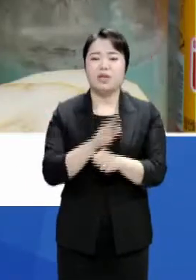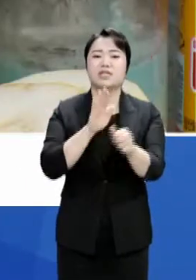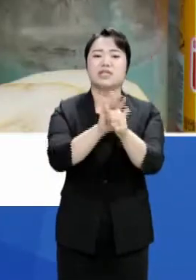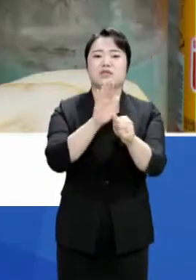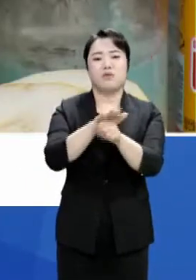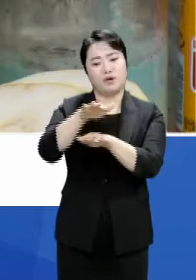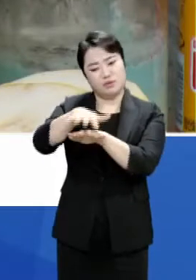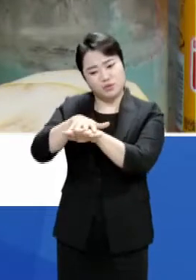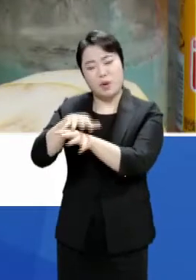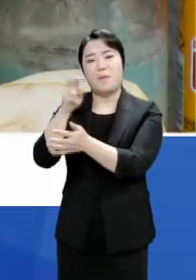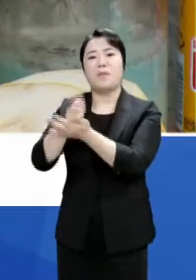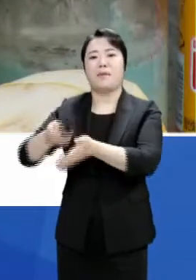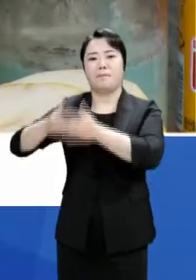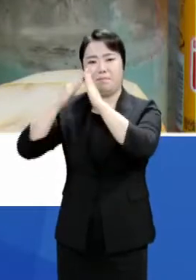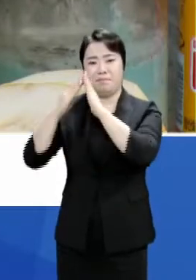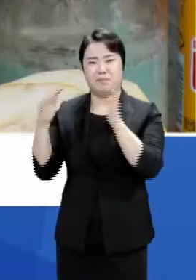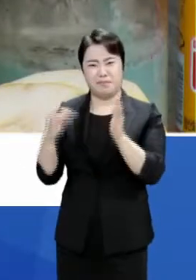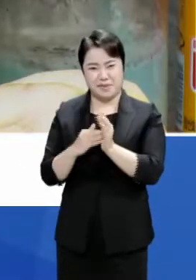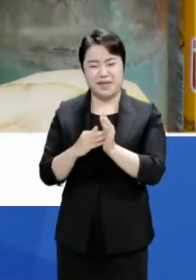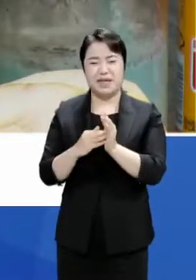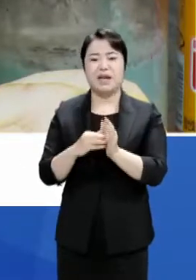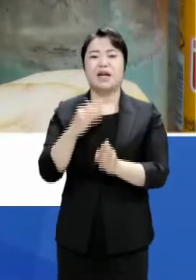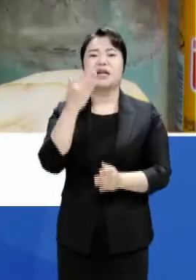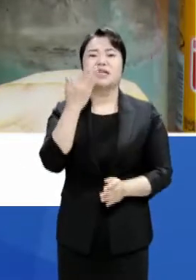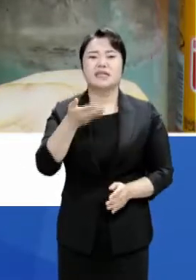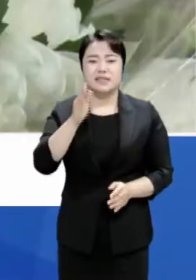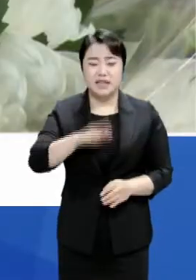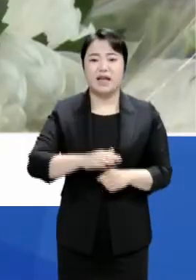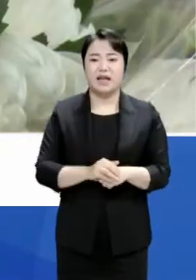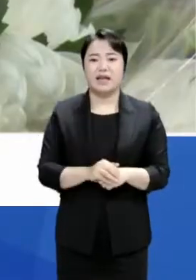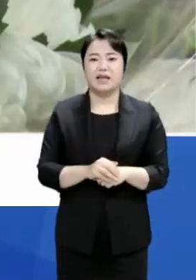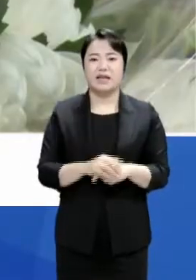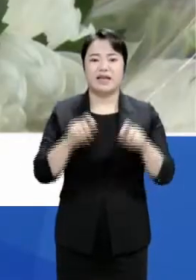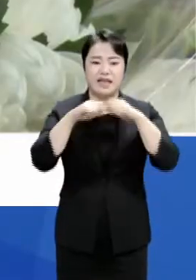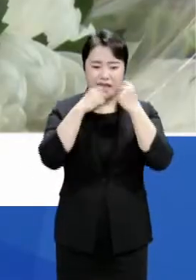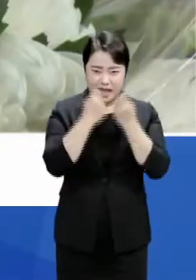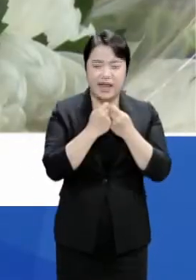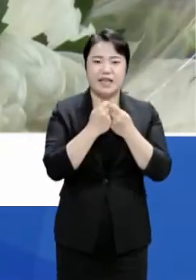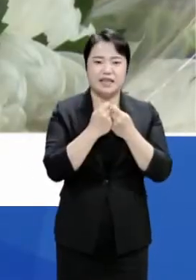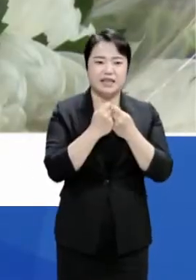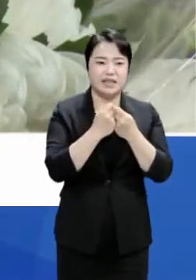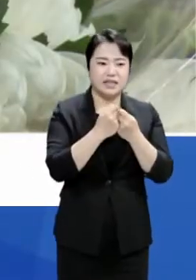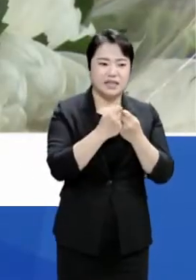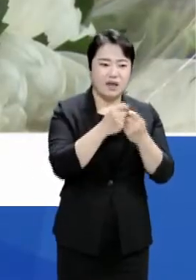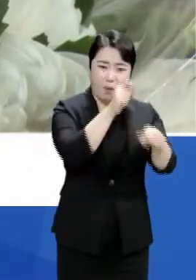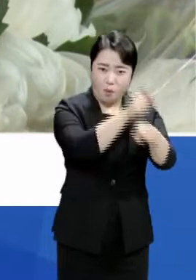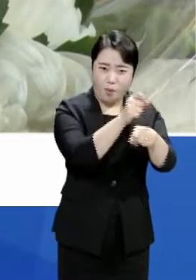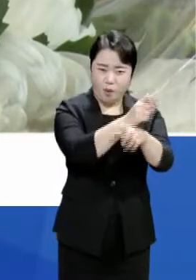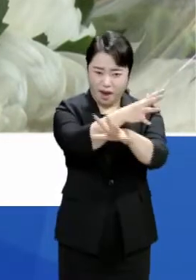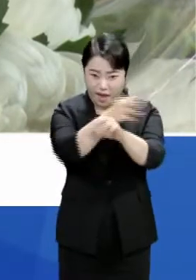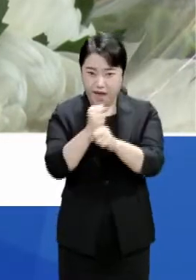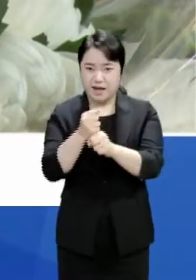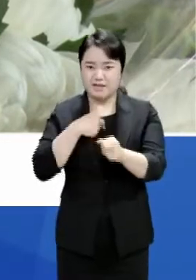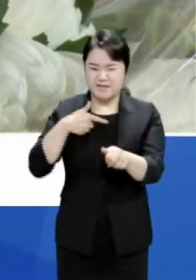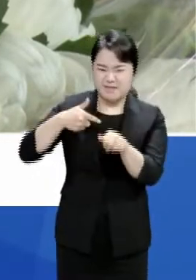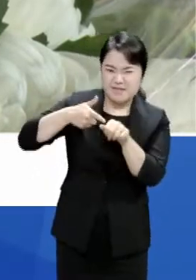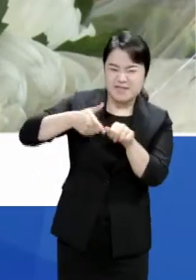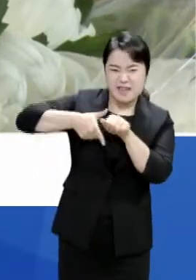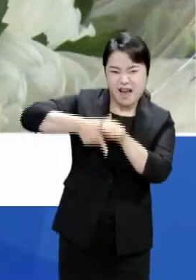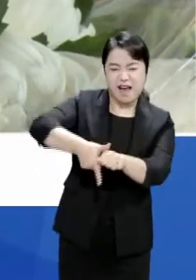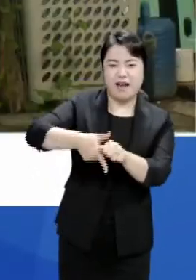장치가 만들어지긴 하는데, 사실은 이 민간 부문에 대해서 강제하기는 좀 어려운 지점이 있습니다. 그게 이제